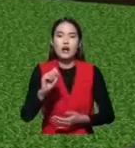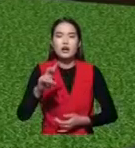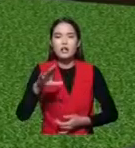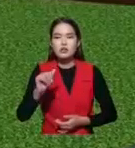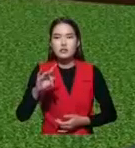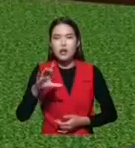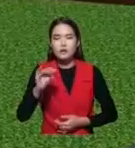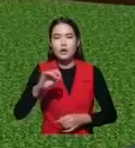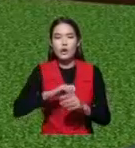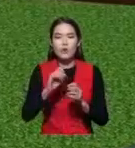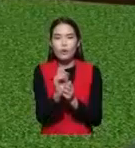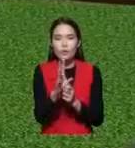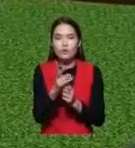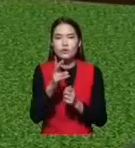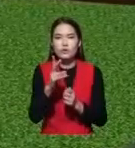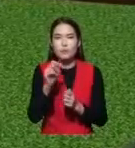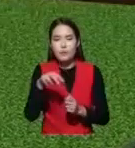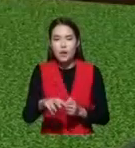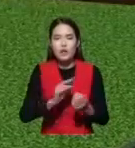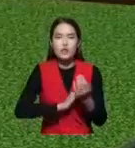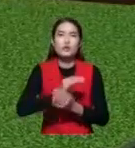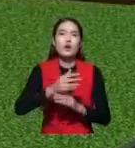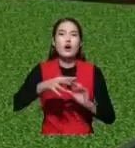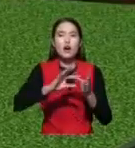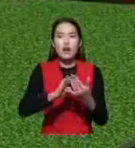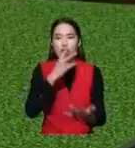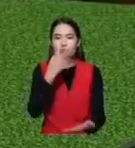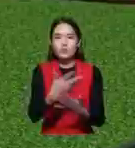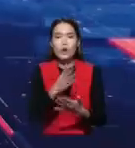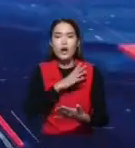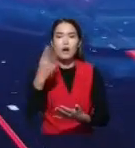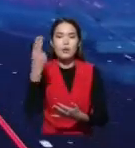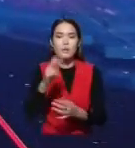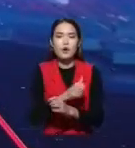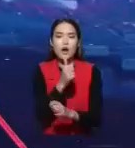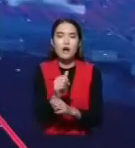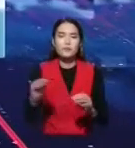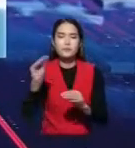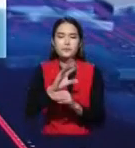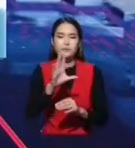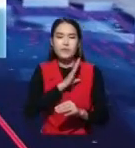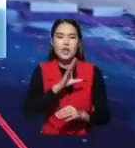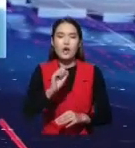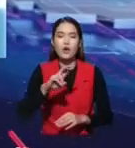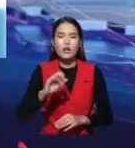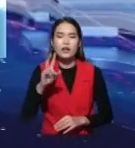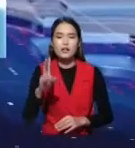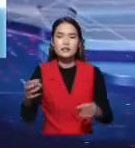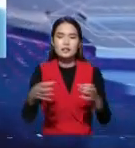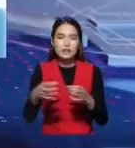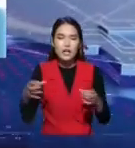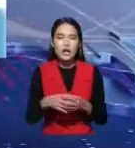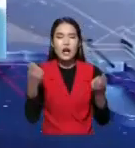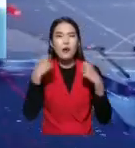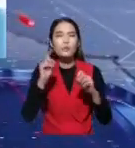14 ұпаймен Хэм Ройс ең жоғарғы нәтиже көрсетті. Астананың бас жаттықтырушысы Олег Киселев команданың жеңісі туралы